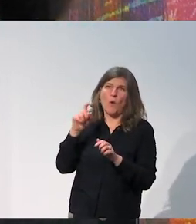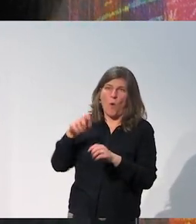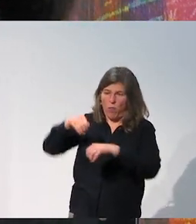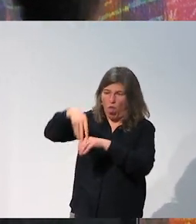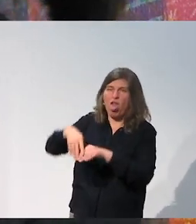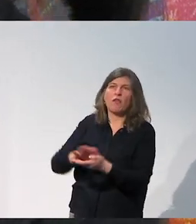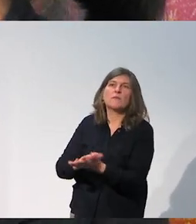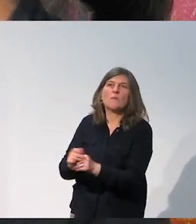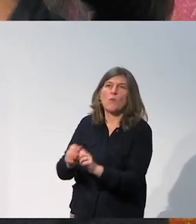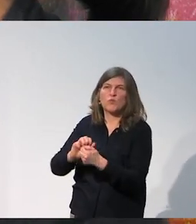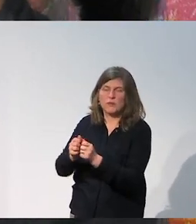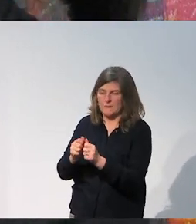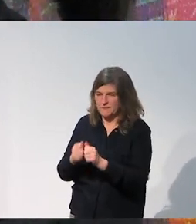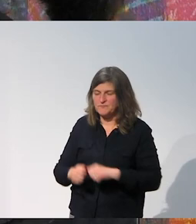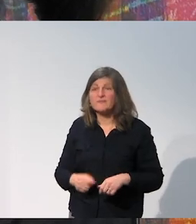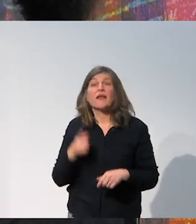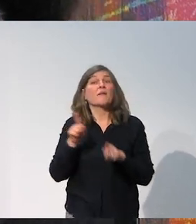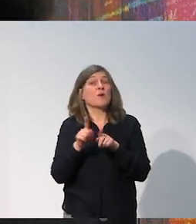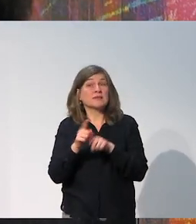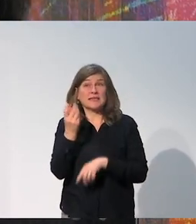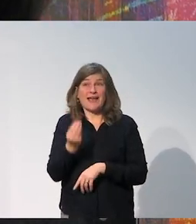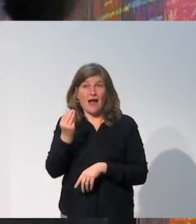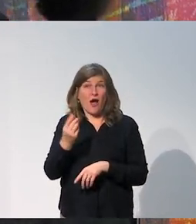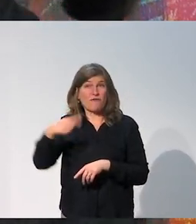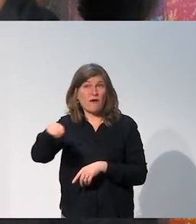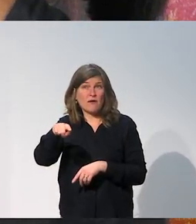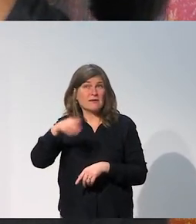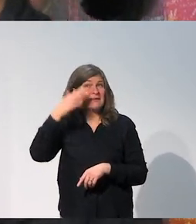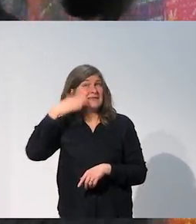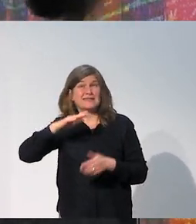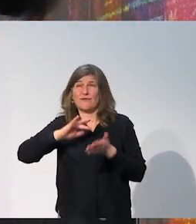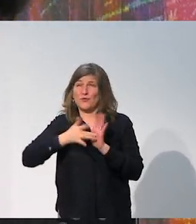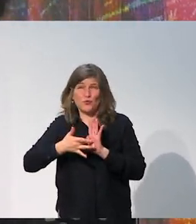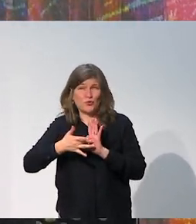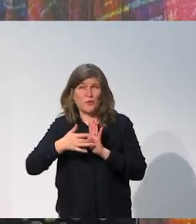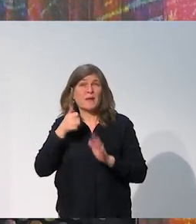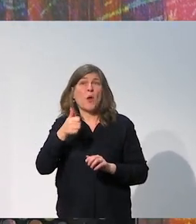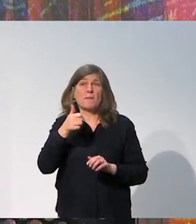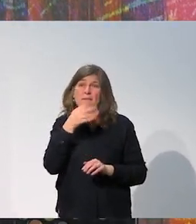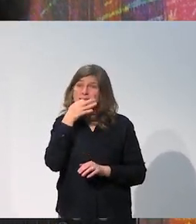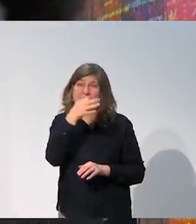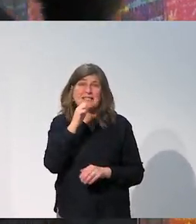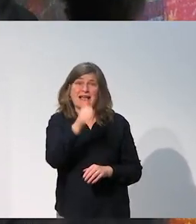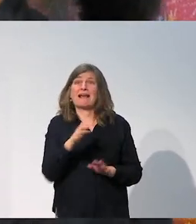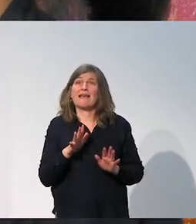savent tout, ont peur, mais ne diront jamais rien, ne dévisseront non plus jamais,